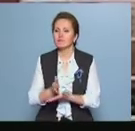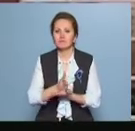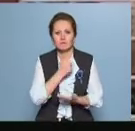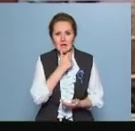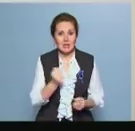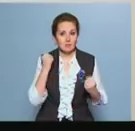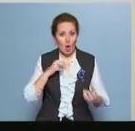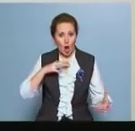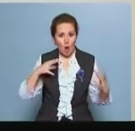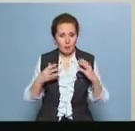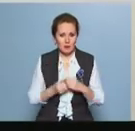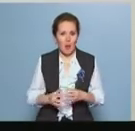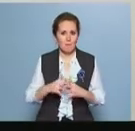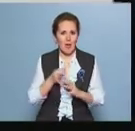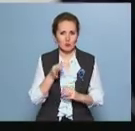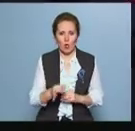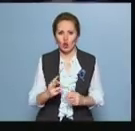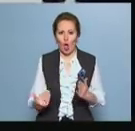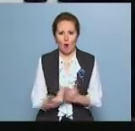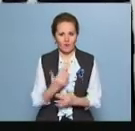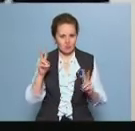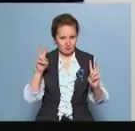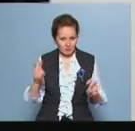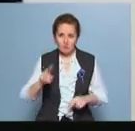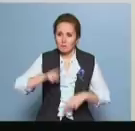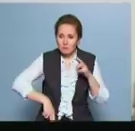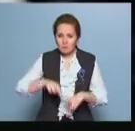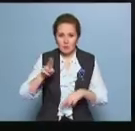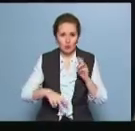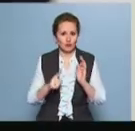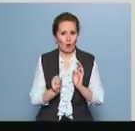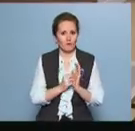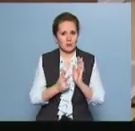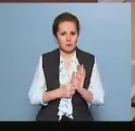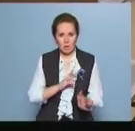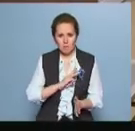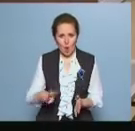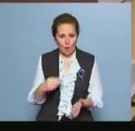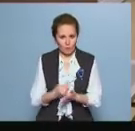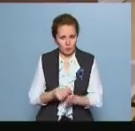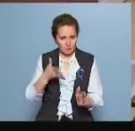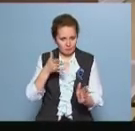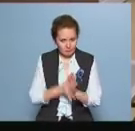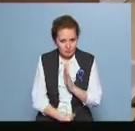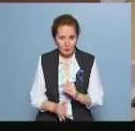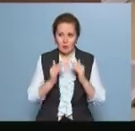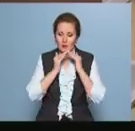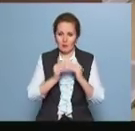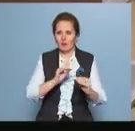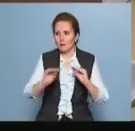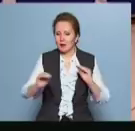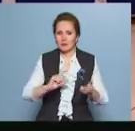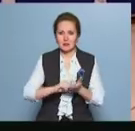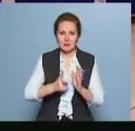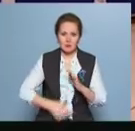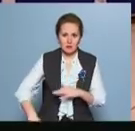поселке Новый. Строился объект за счет инвестиций и обошелся в 118 миллионов рублей. Под его крышей разместились просторные залы для игры